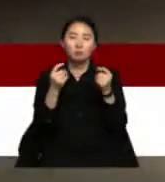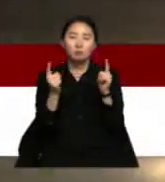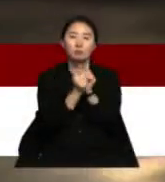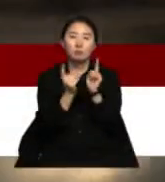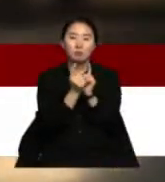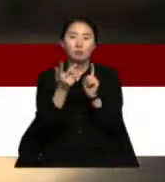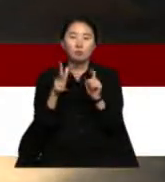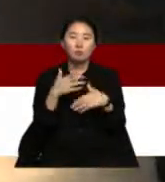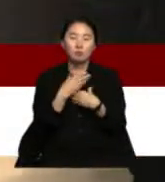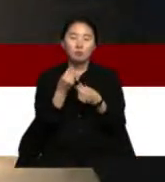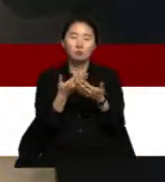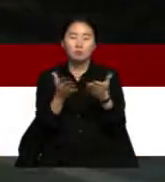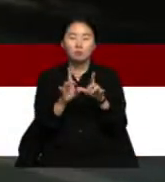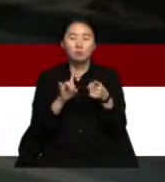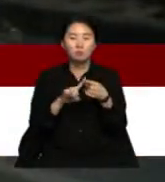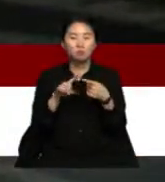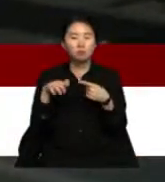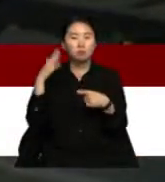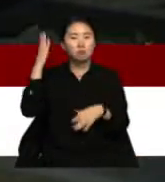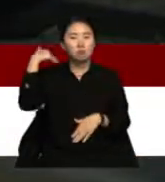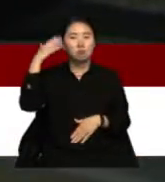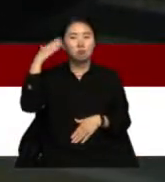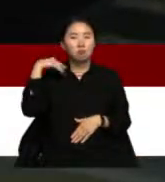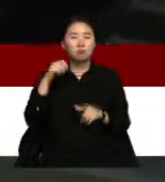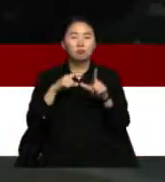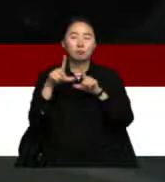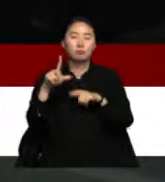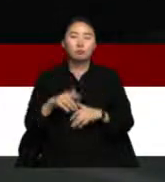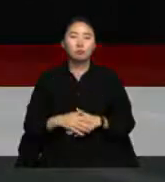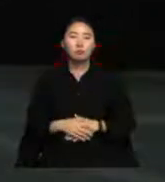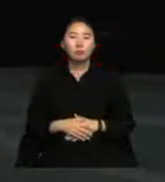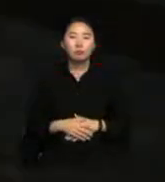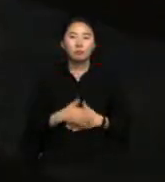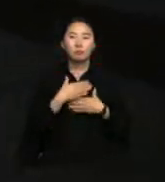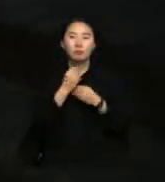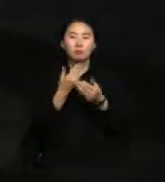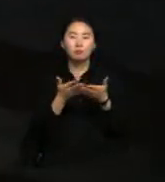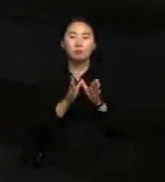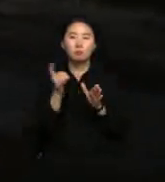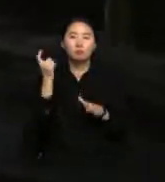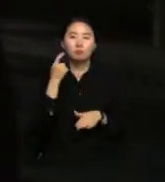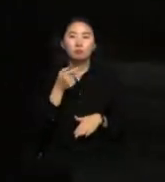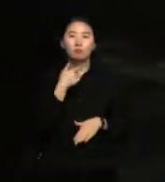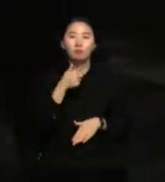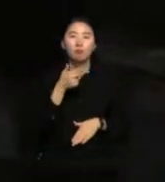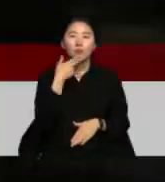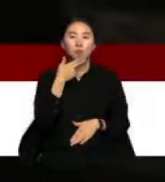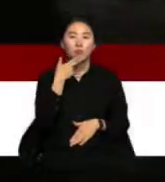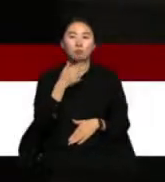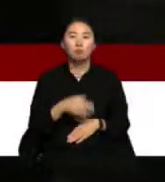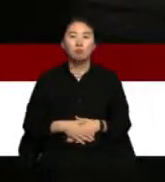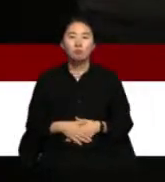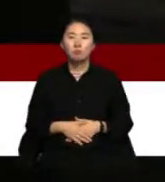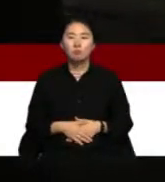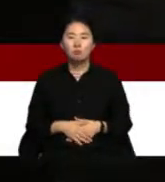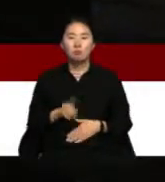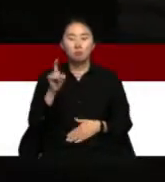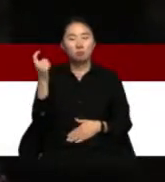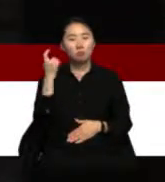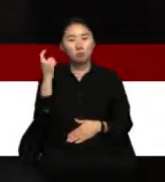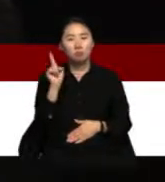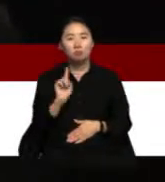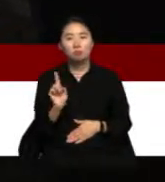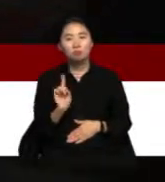만났지만 안전마을에 대해 아예 모른다는 반응이 대부분이었습니다. 안전마을에서 들어보신 적은 없어요? 네, 한 번도 못 들어봤어요. 안전마을이